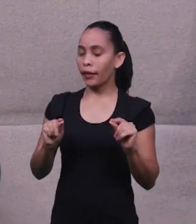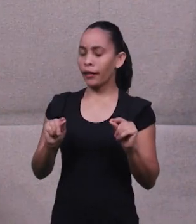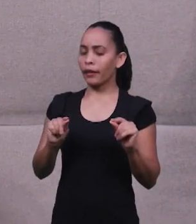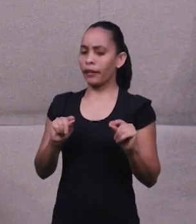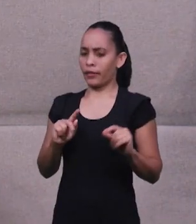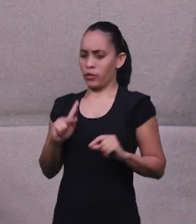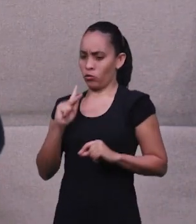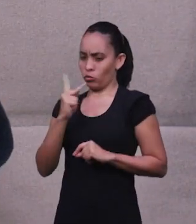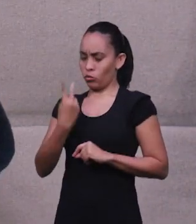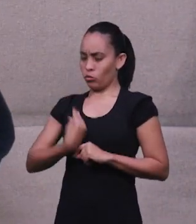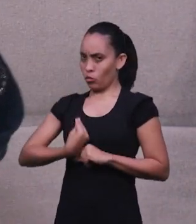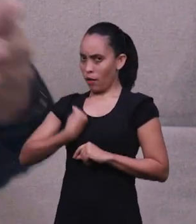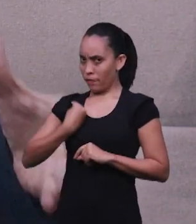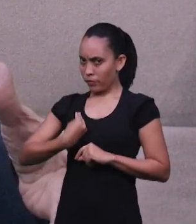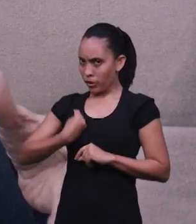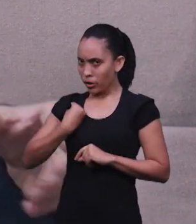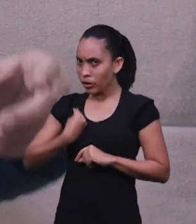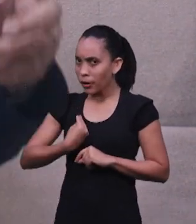exercée